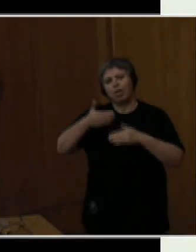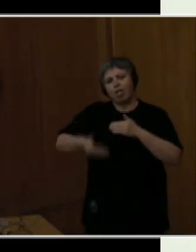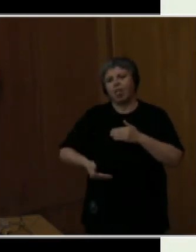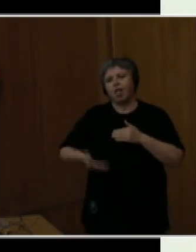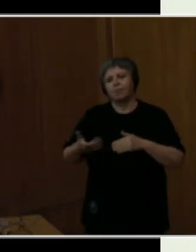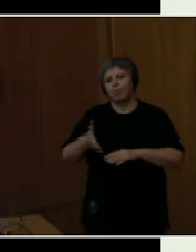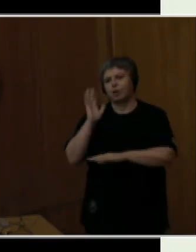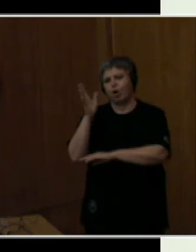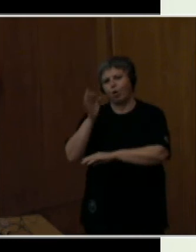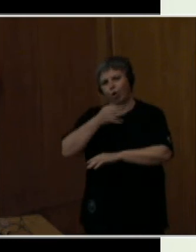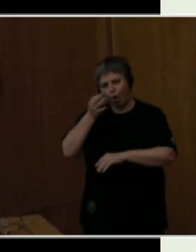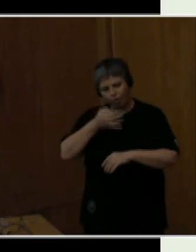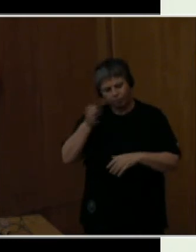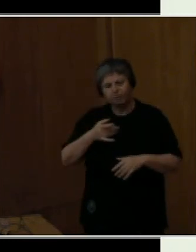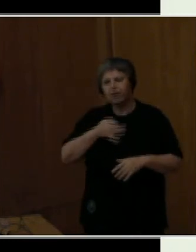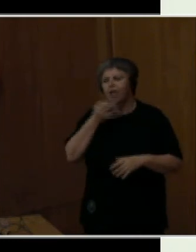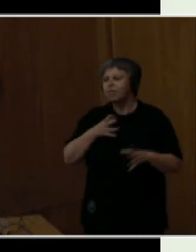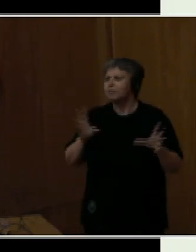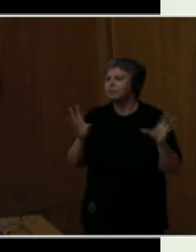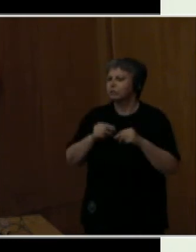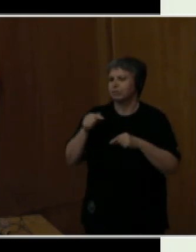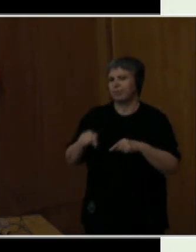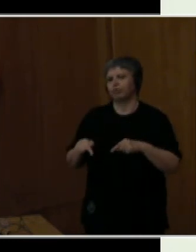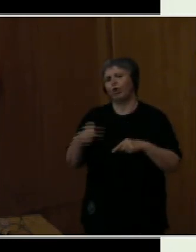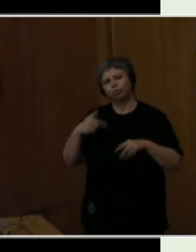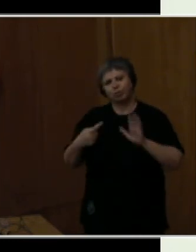στο τέλος. Οπότε, ας συνεχίσουμε με την παρουσίαση.